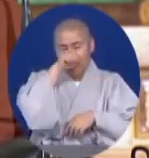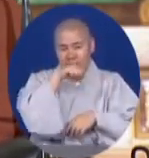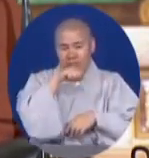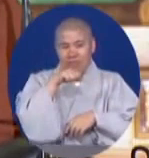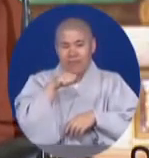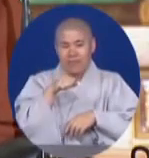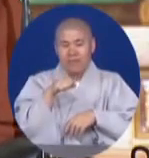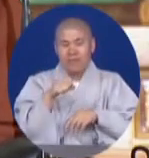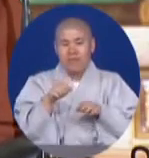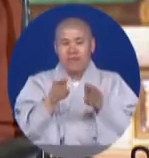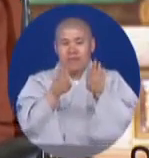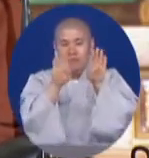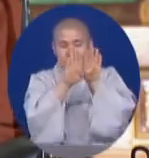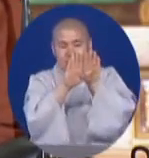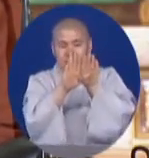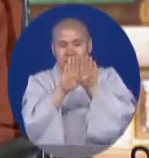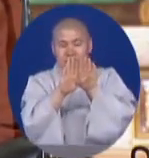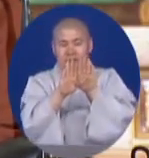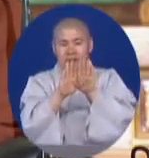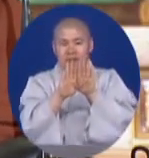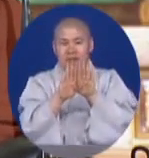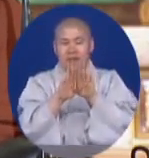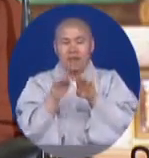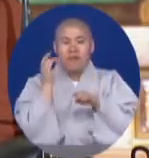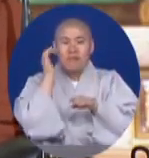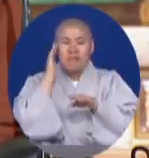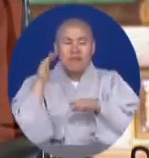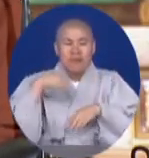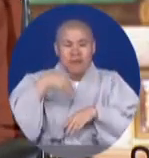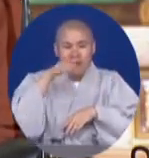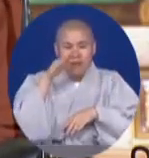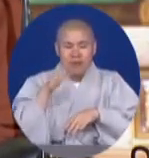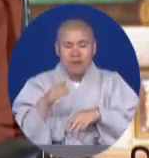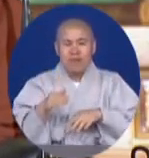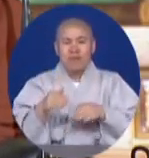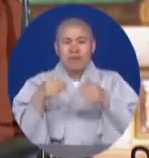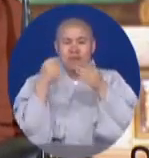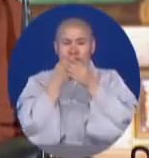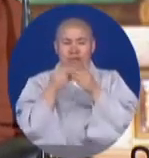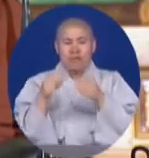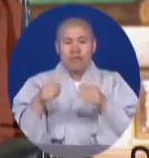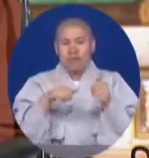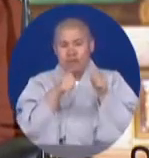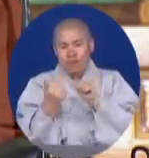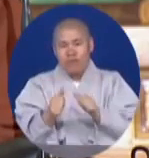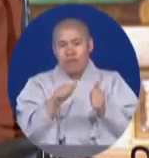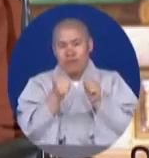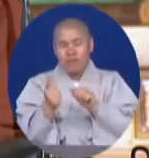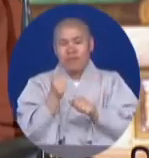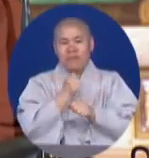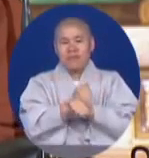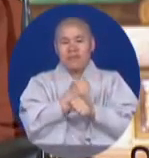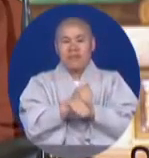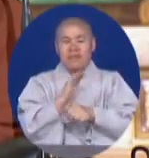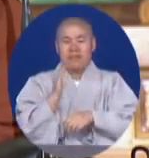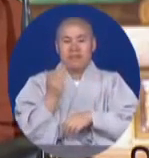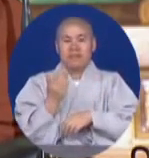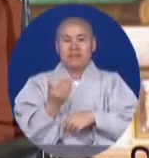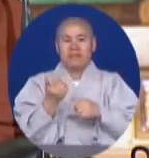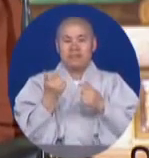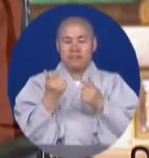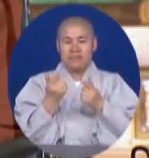그냥 그 닫힌 문으로 부딪혀서 또 죽고 부딪혀서 또 죽고 이런 겁니다. 이게